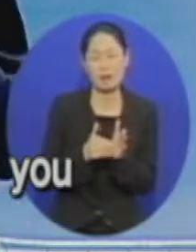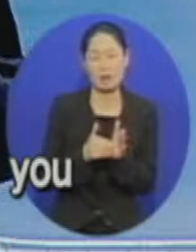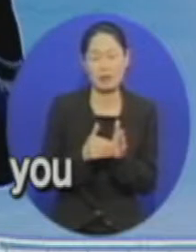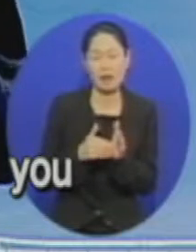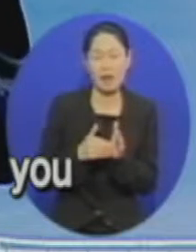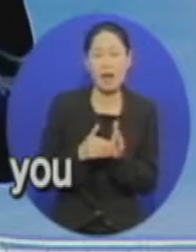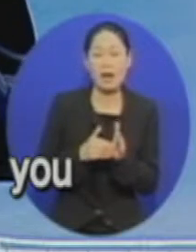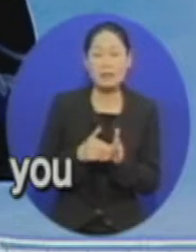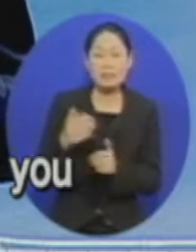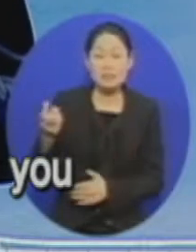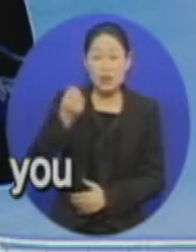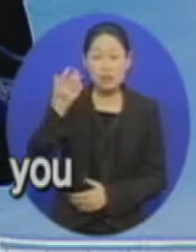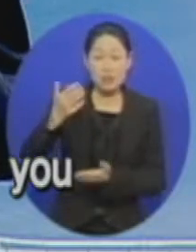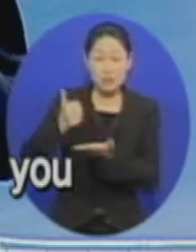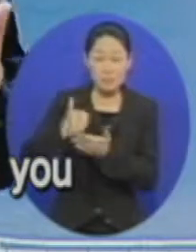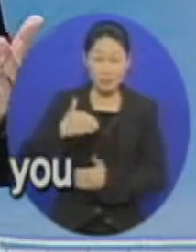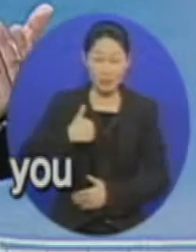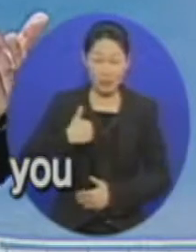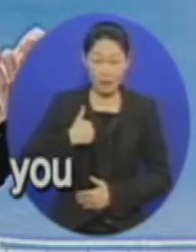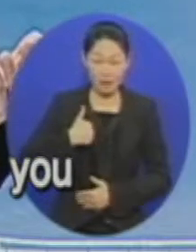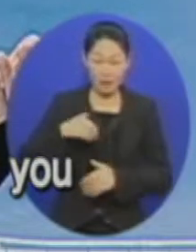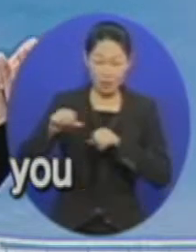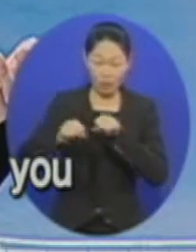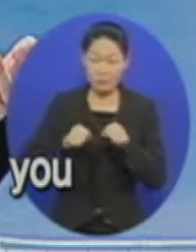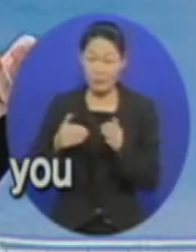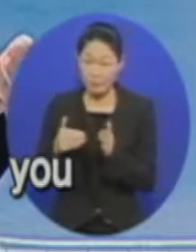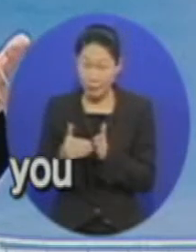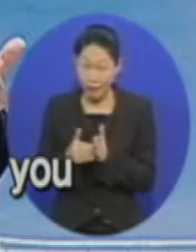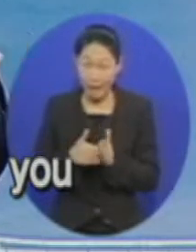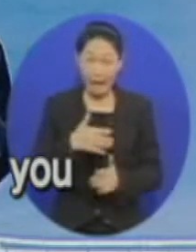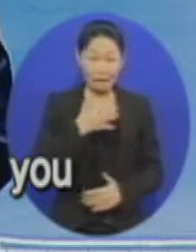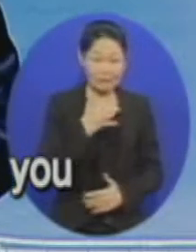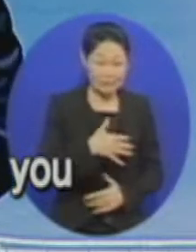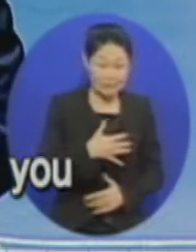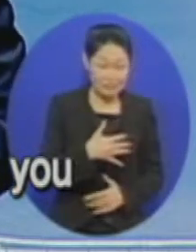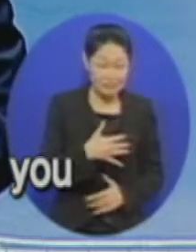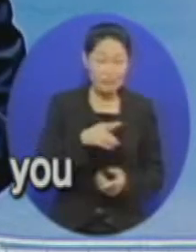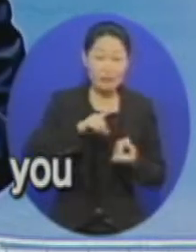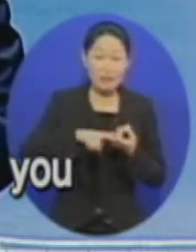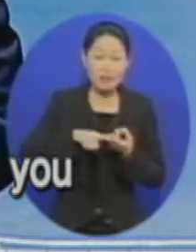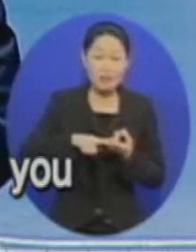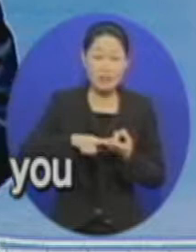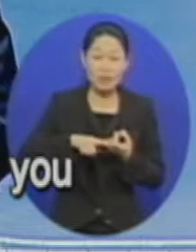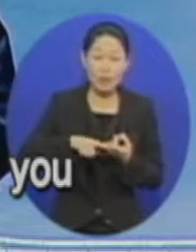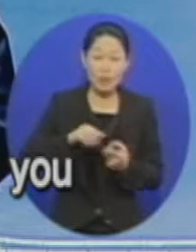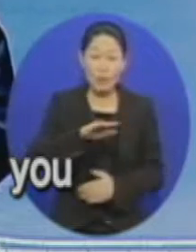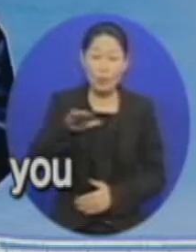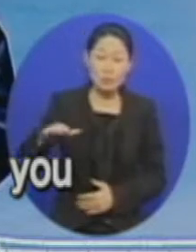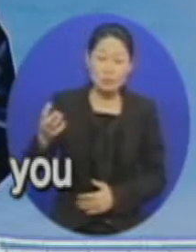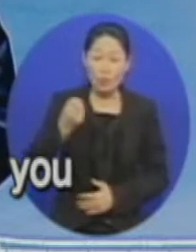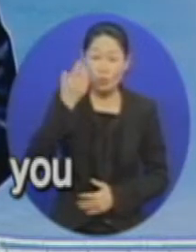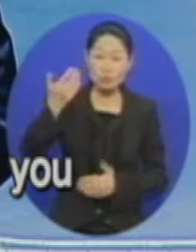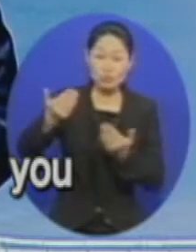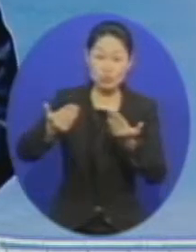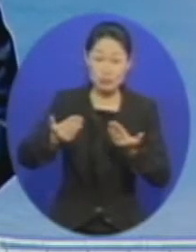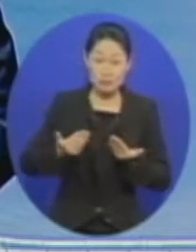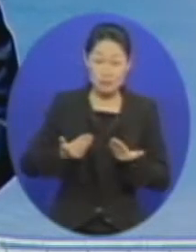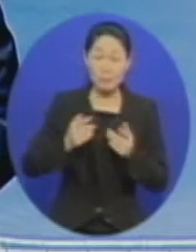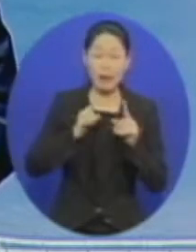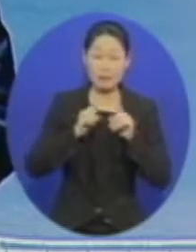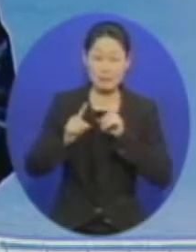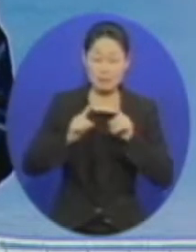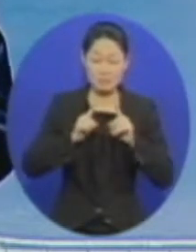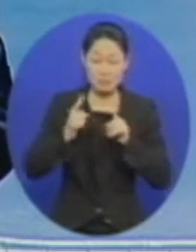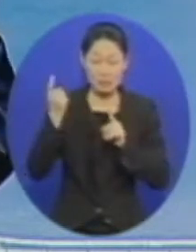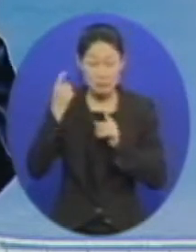성령이 민에게 역사 하셔도 안 하셨는가 여러분이 성령님께서 주시는 말씀을